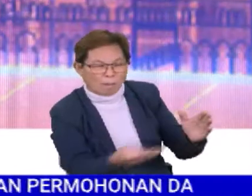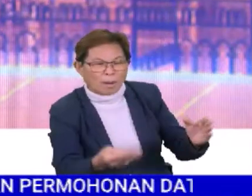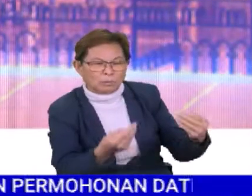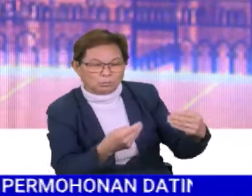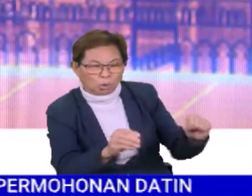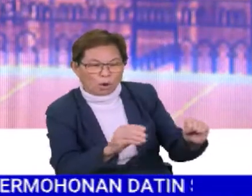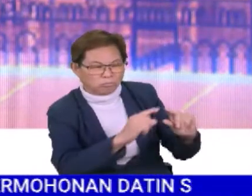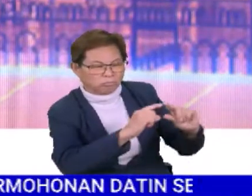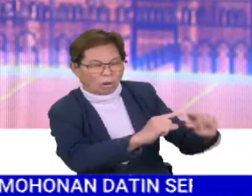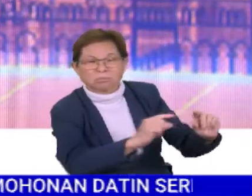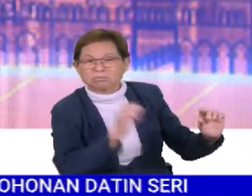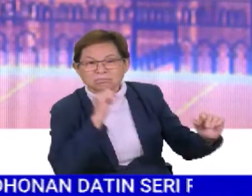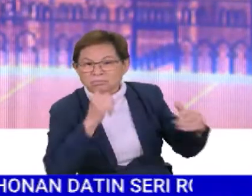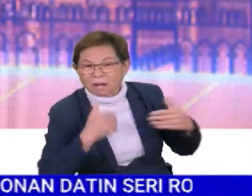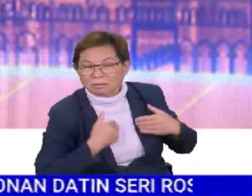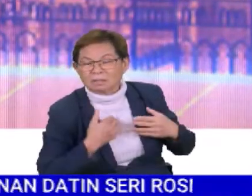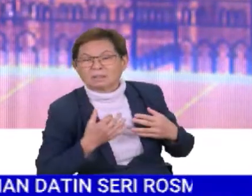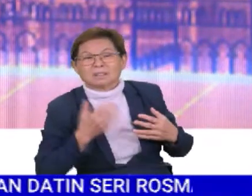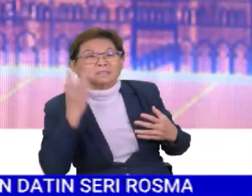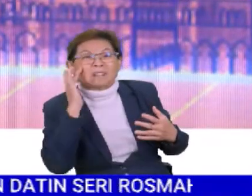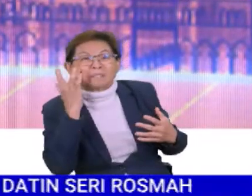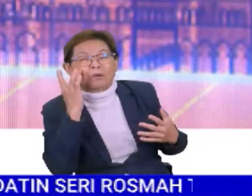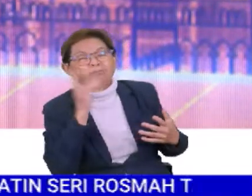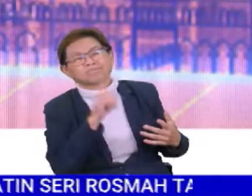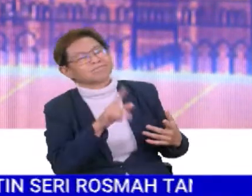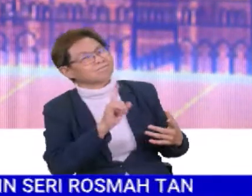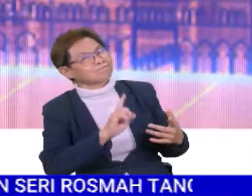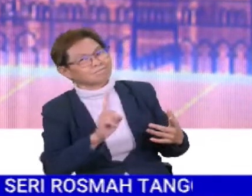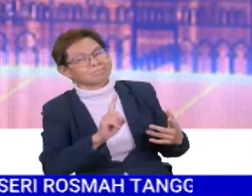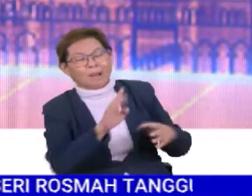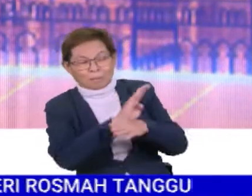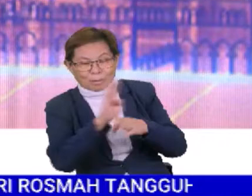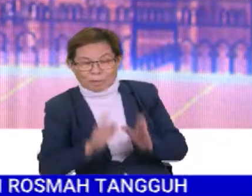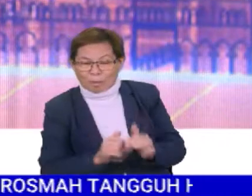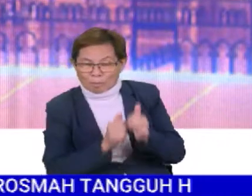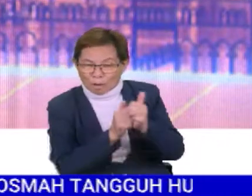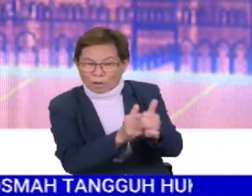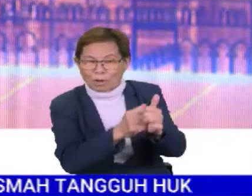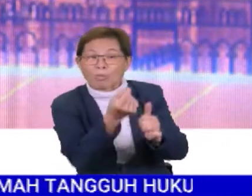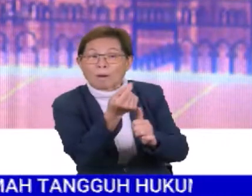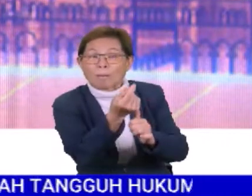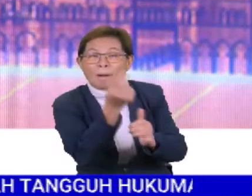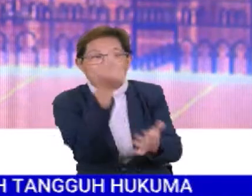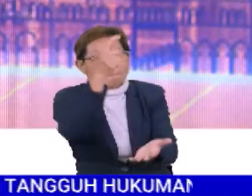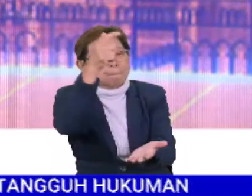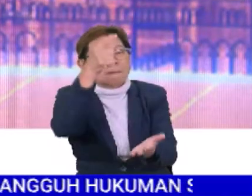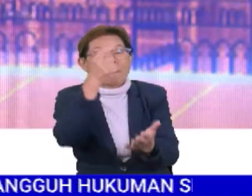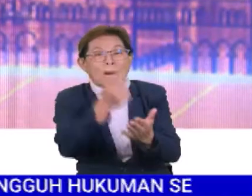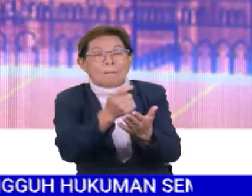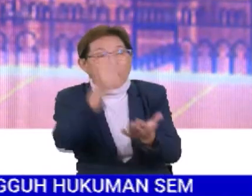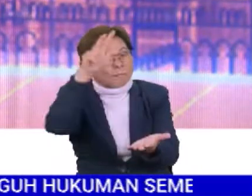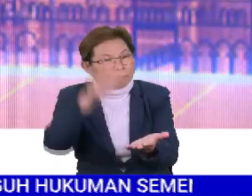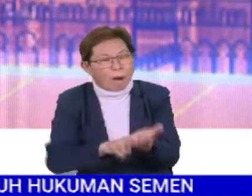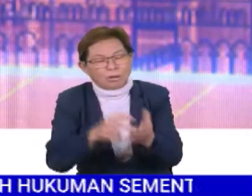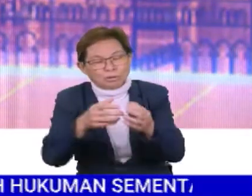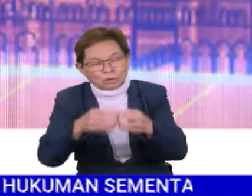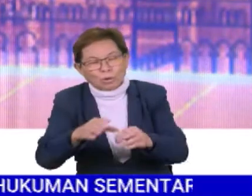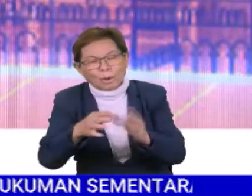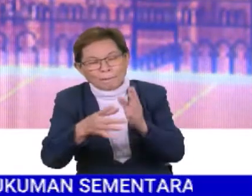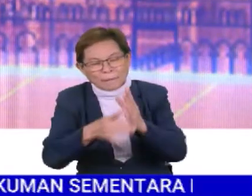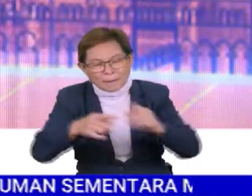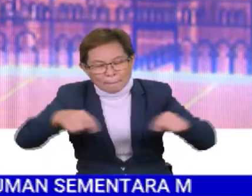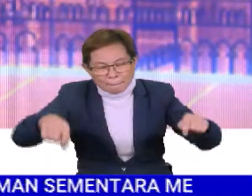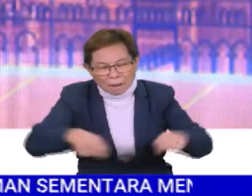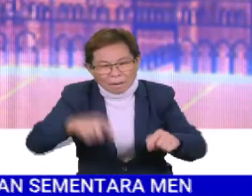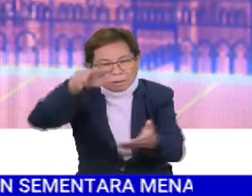yang dijual. Jelas beliau ia penting bagi memastikan peniaga mematuhi harga siling ayam, telur dan minyak masak yang